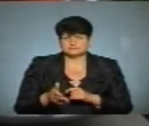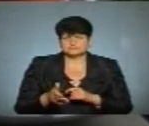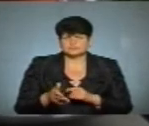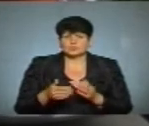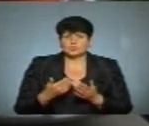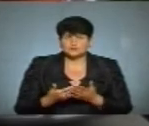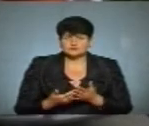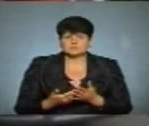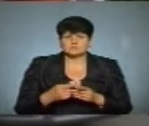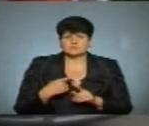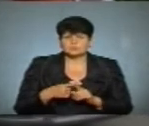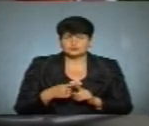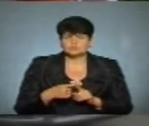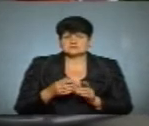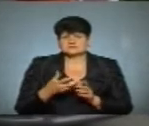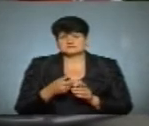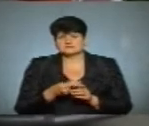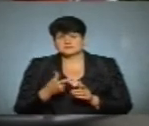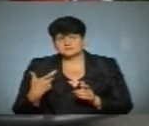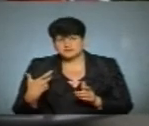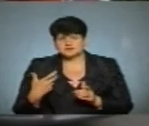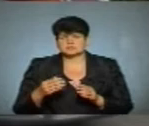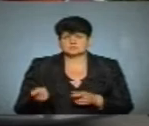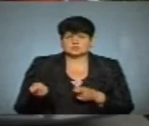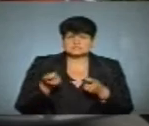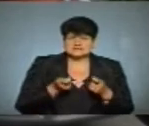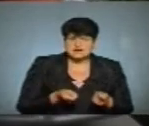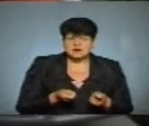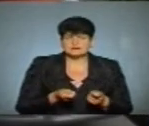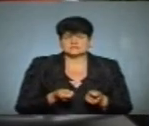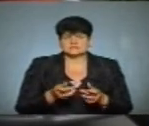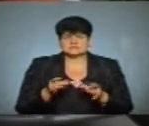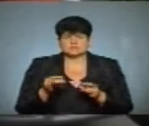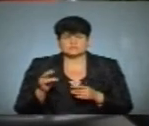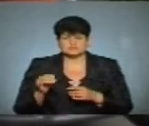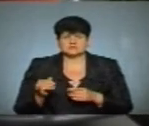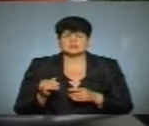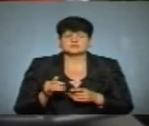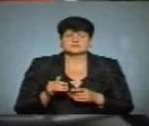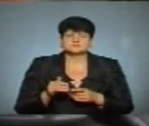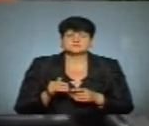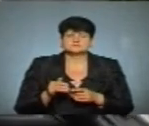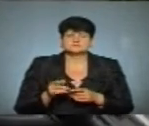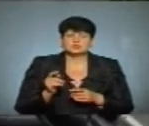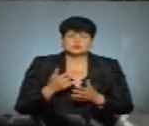Отже, плюс відбір, доставка, відбір сироватки і сильної крові.